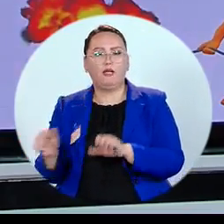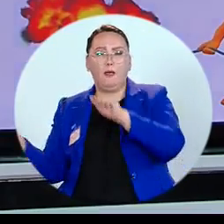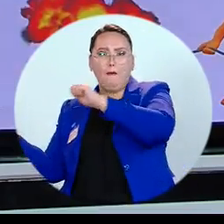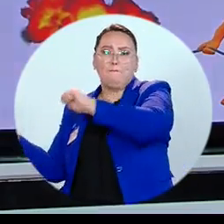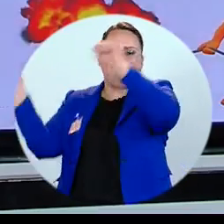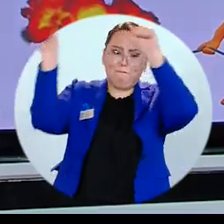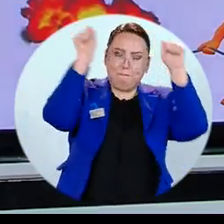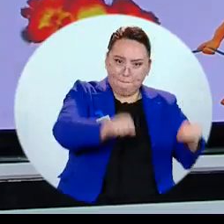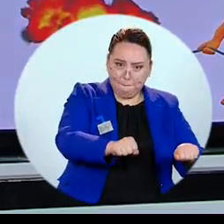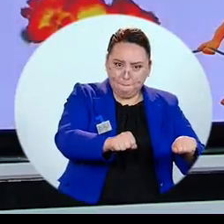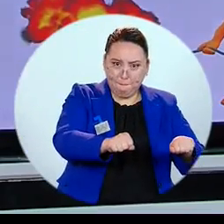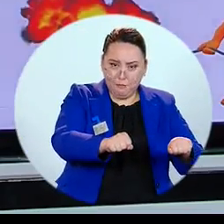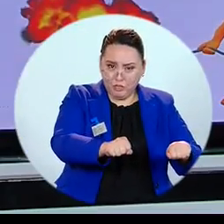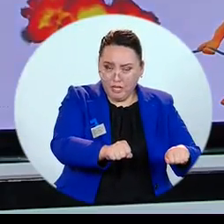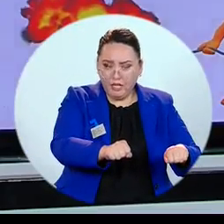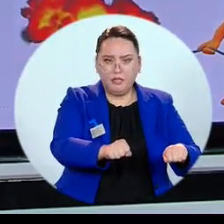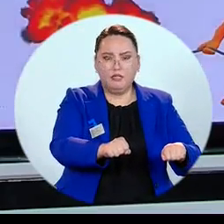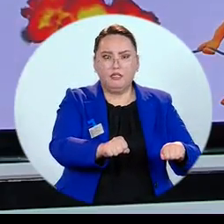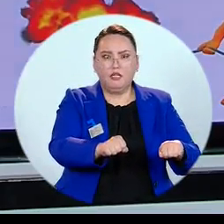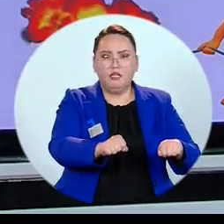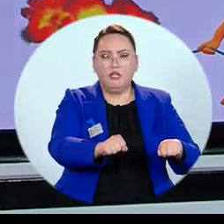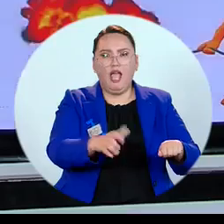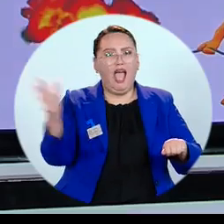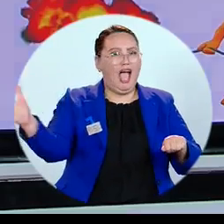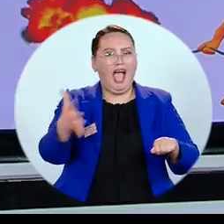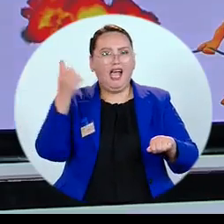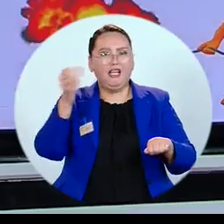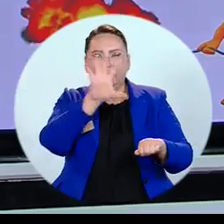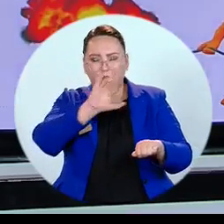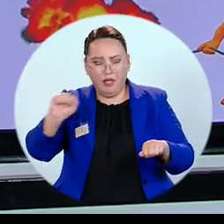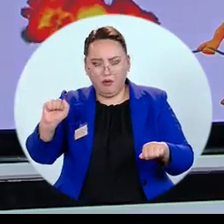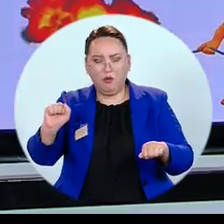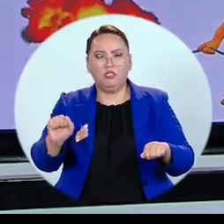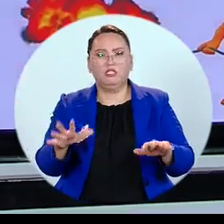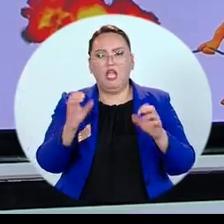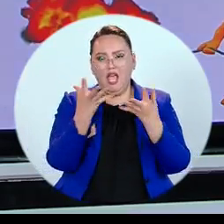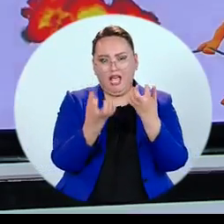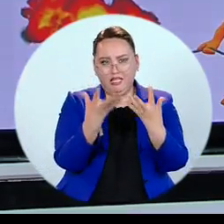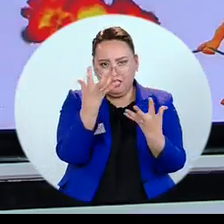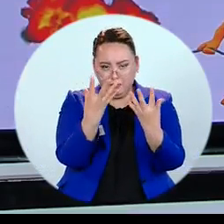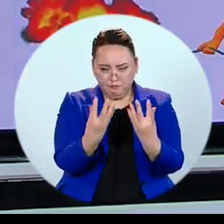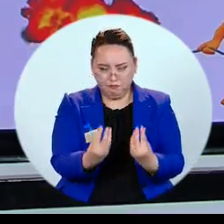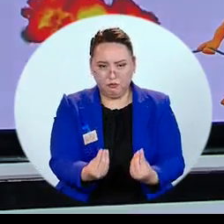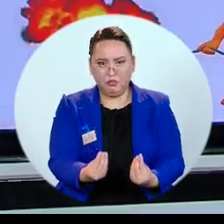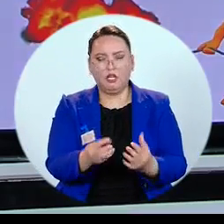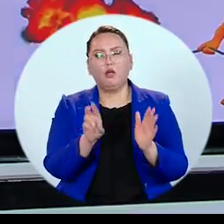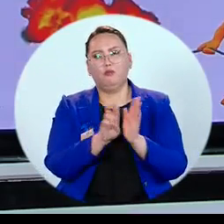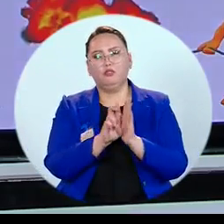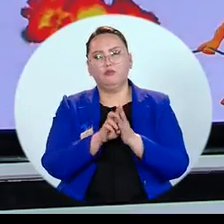གེད པའི